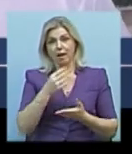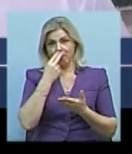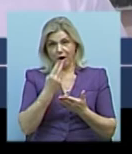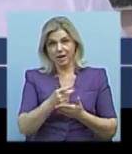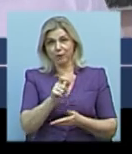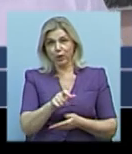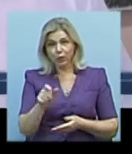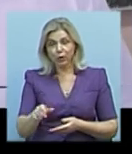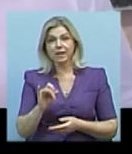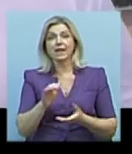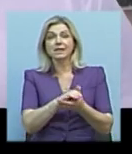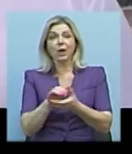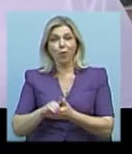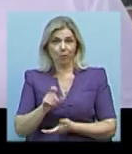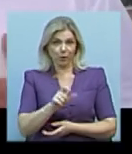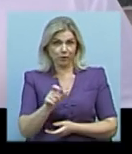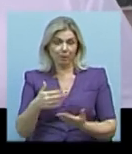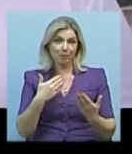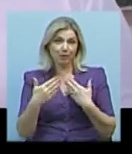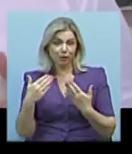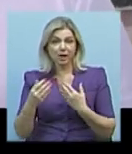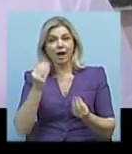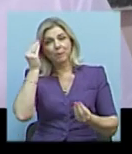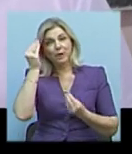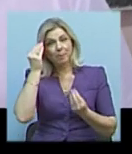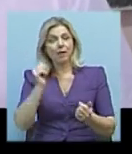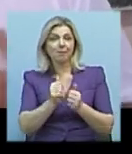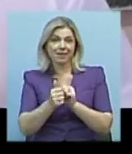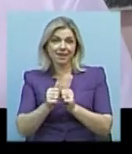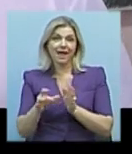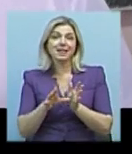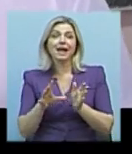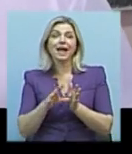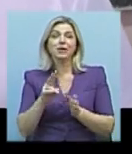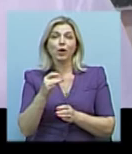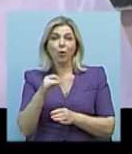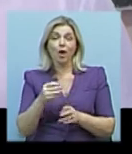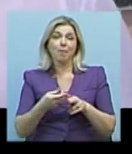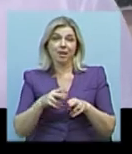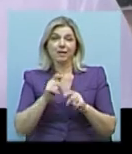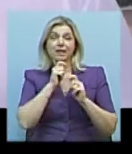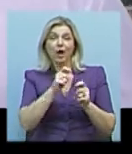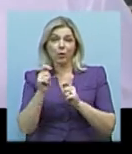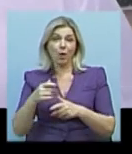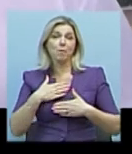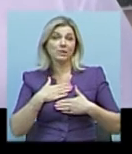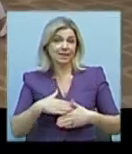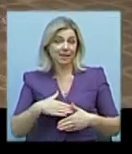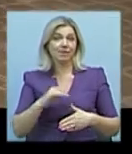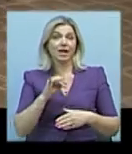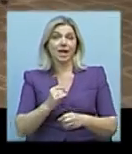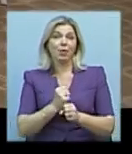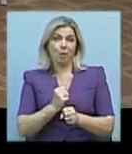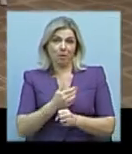людям, знайомимося з людьми, спілкуємося, обмінюємося думками, енергетикою, даруємо позитив, бо все ж таки ми робимо